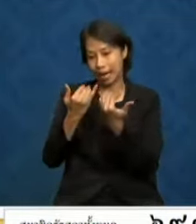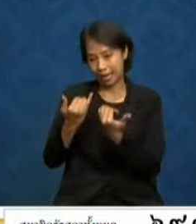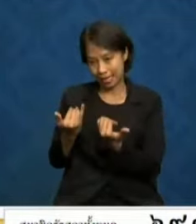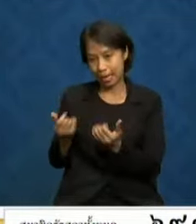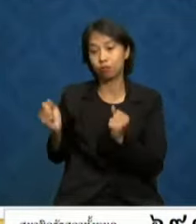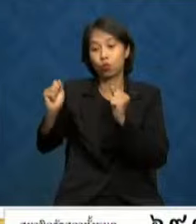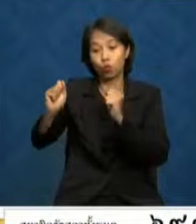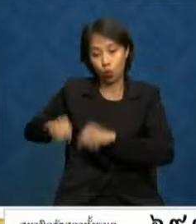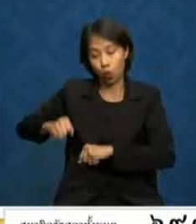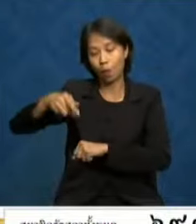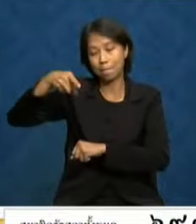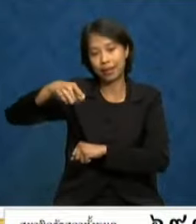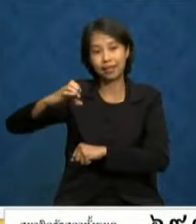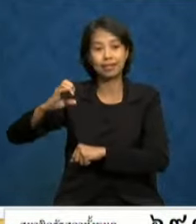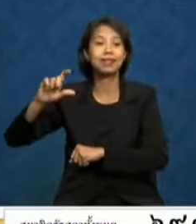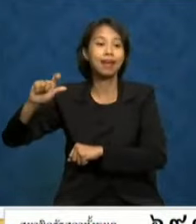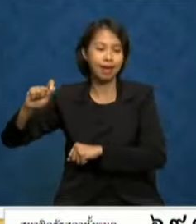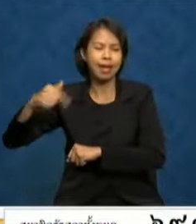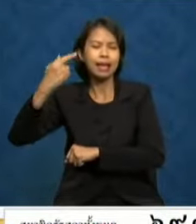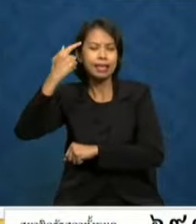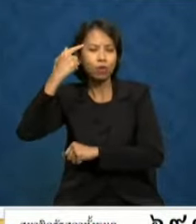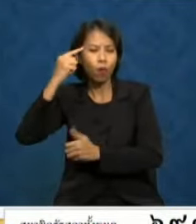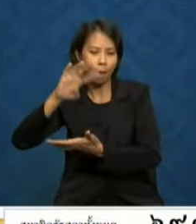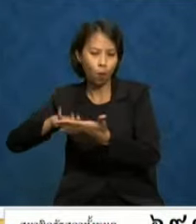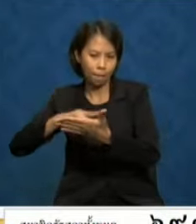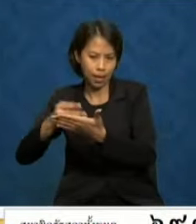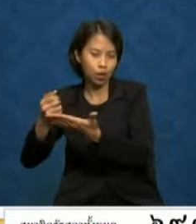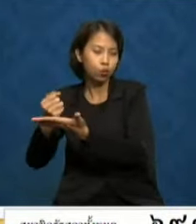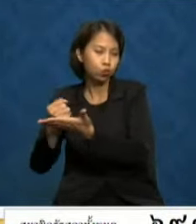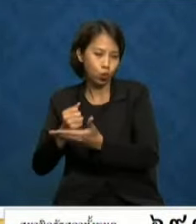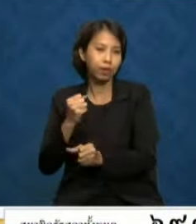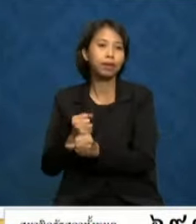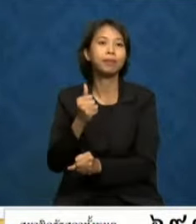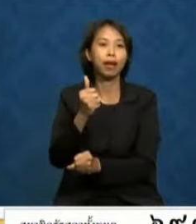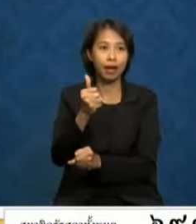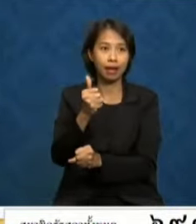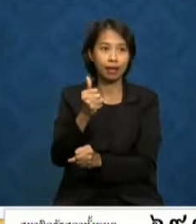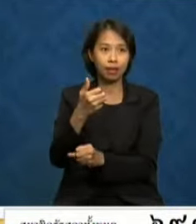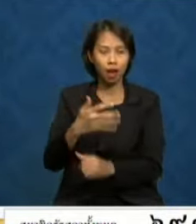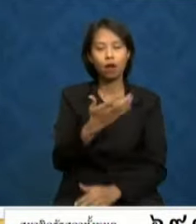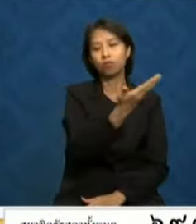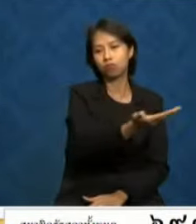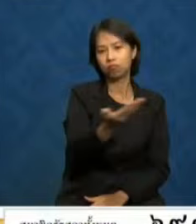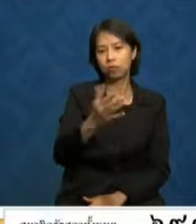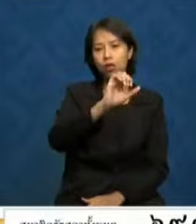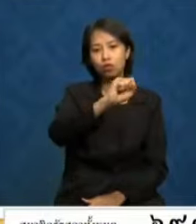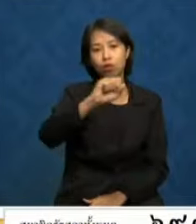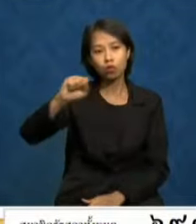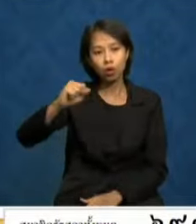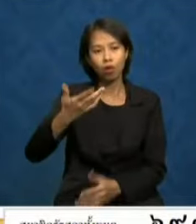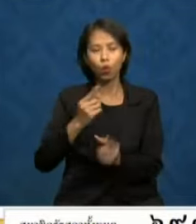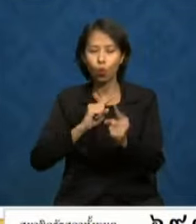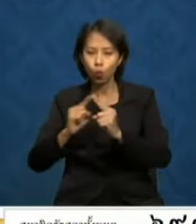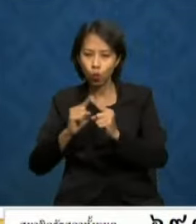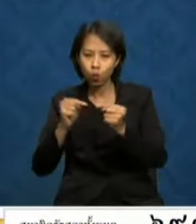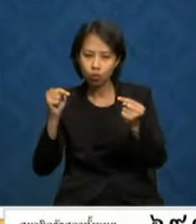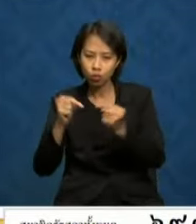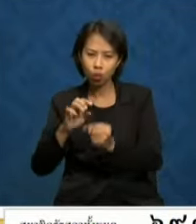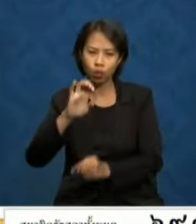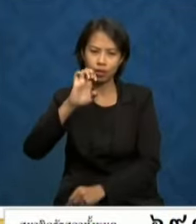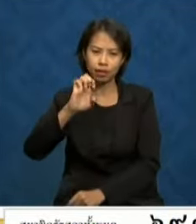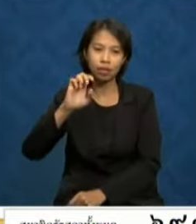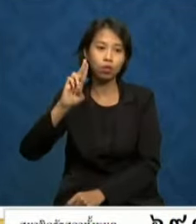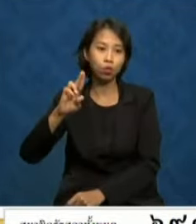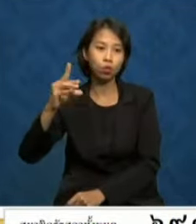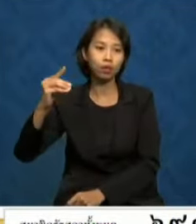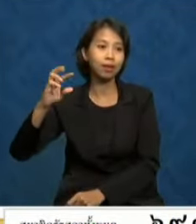นี้นะครับมันจะช่วยได้นอกจากนั้นมีใครหลายมีส.ส.หลายท่านพูดถึงเรื่องของ EUDR นะครับเรื่องนี้เนี่ย